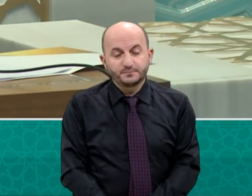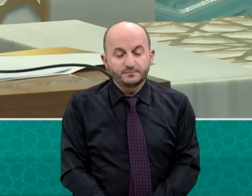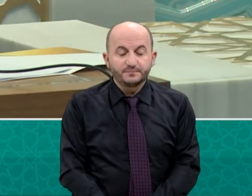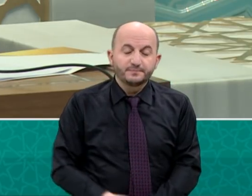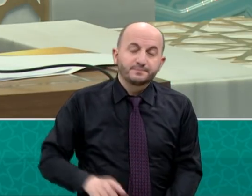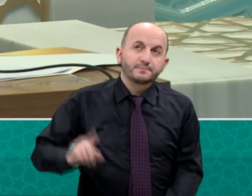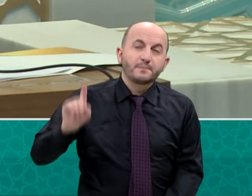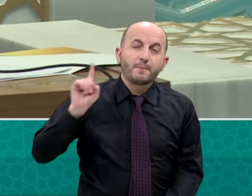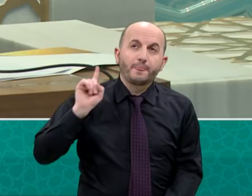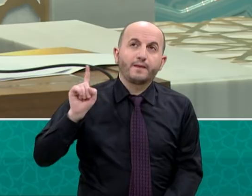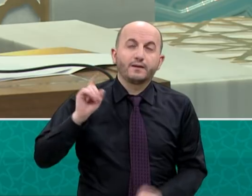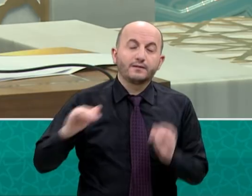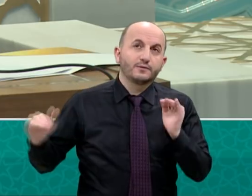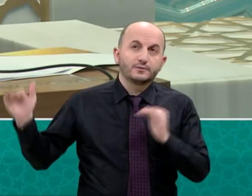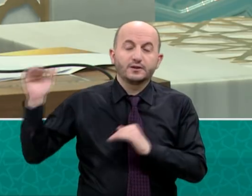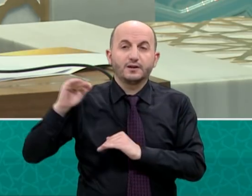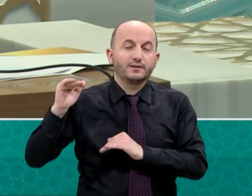Çünkü Allah-u Teala